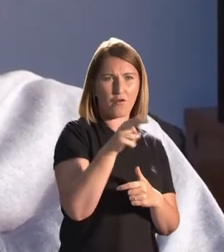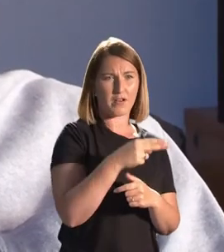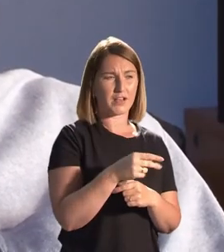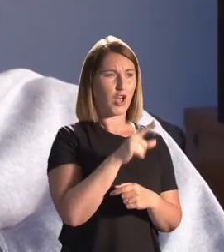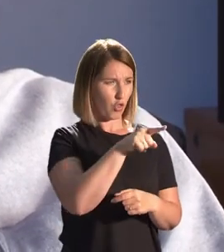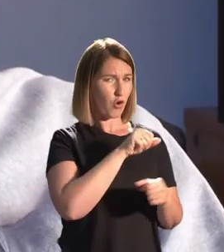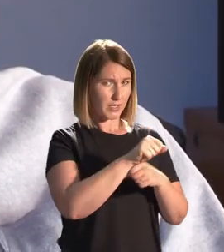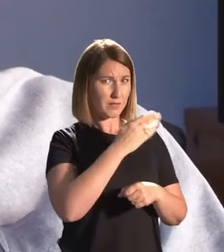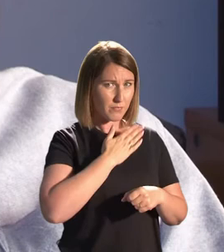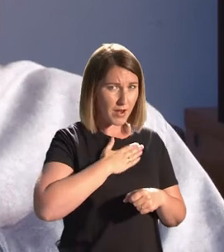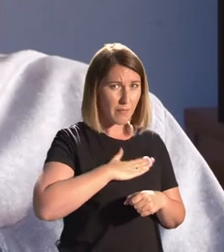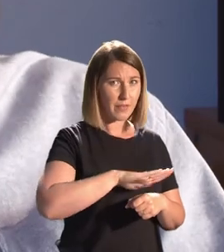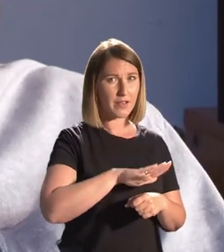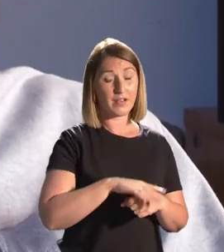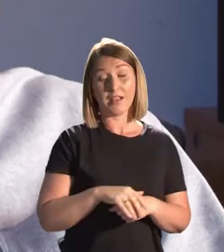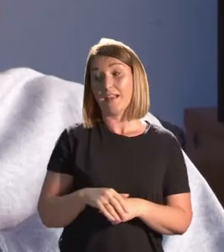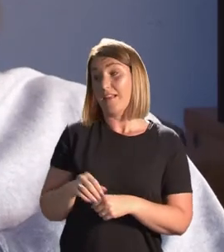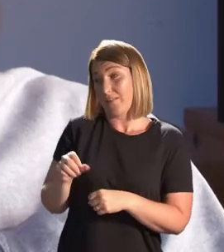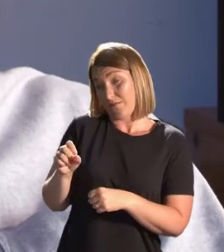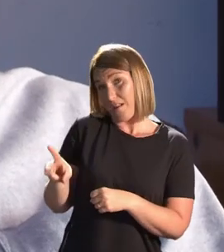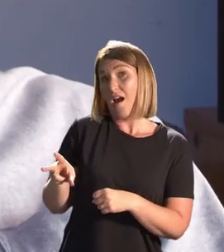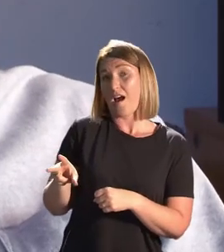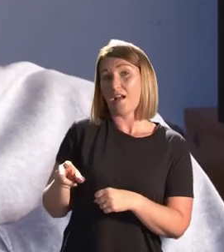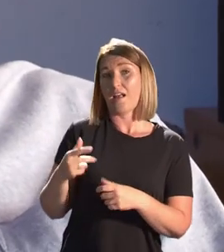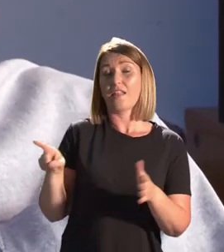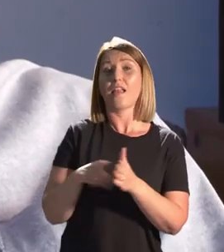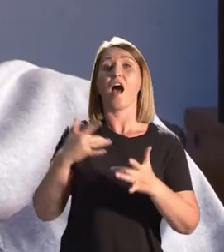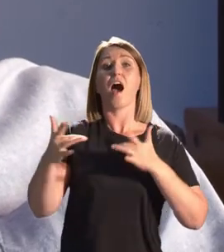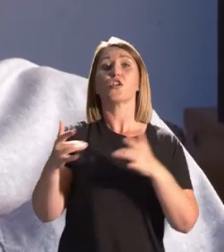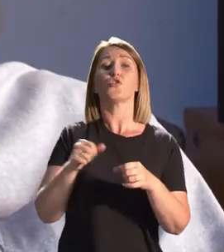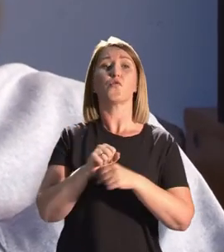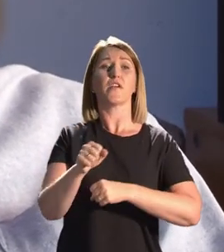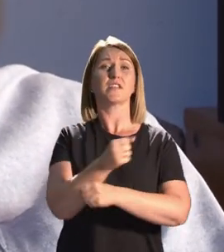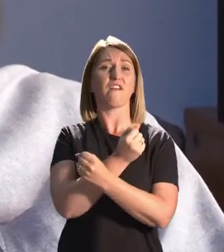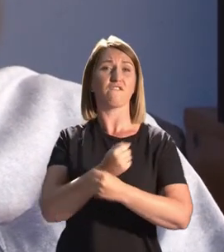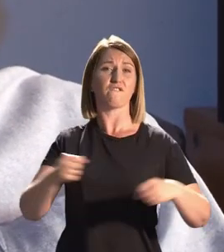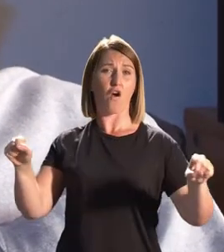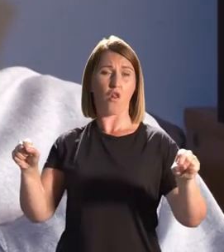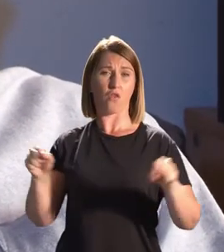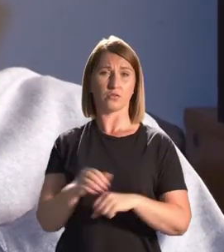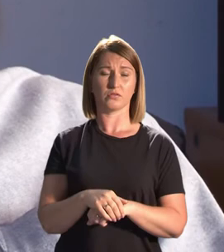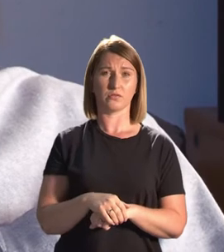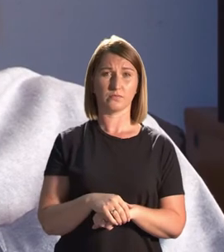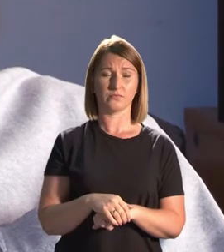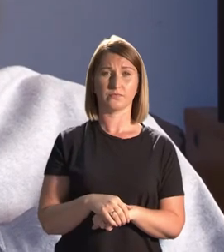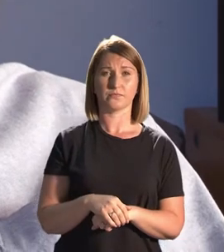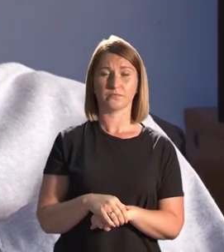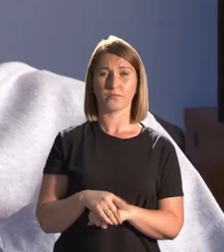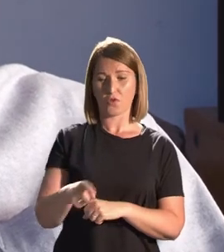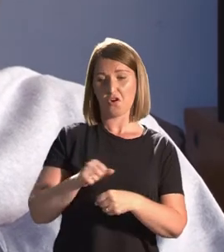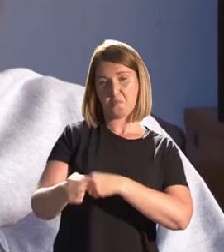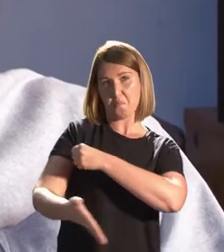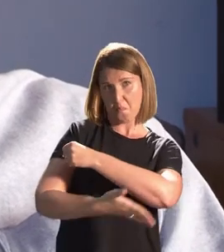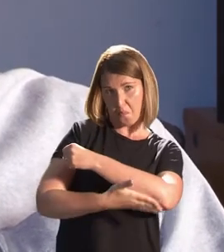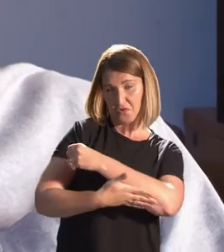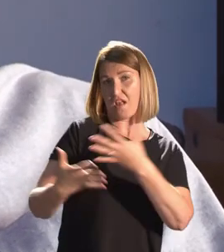to przyjemność? Oczywiście, no. Dla artysty, bo to wolność, totalna niezależność artystyczna. Wolność jest w ogóle podstawą